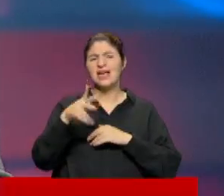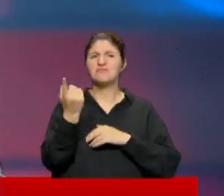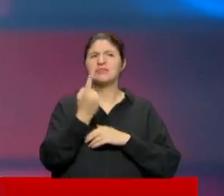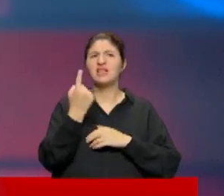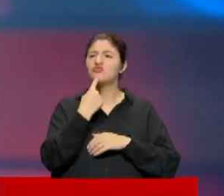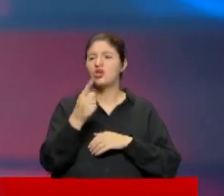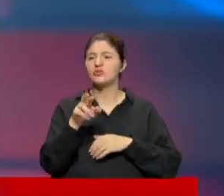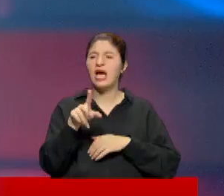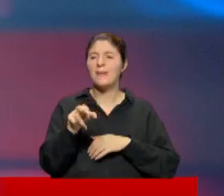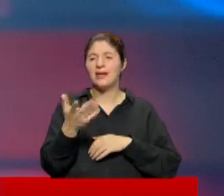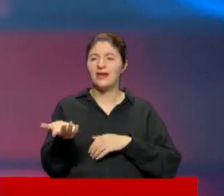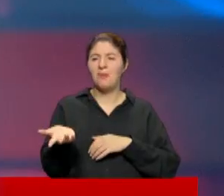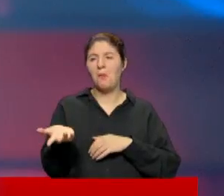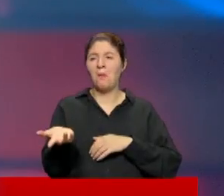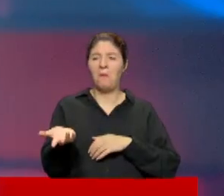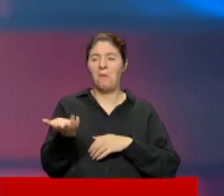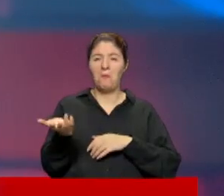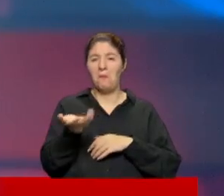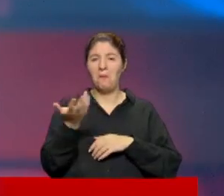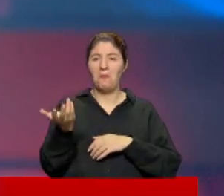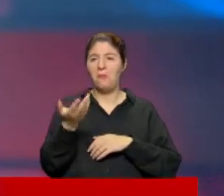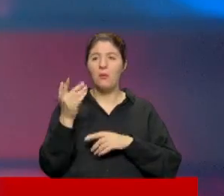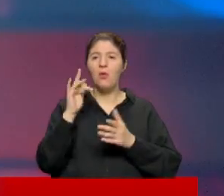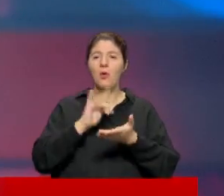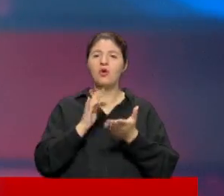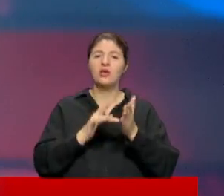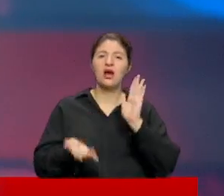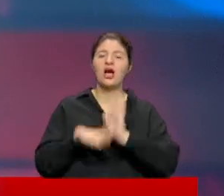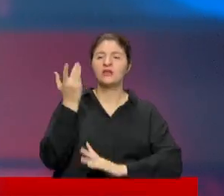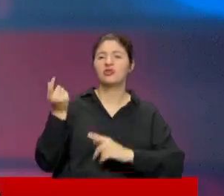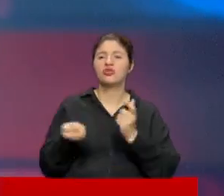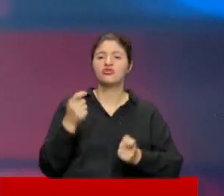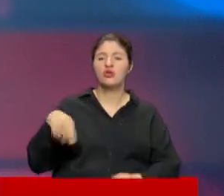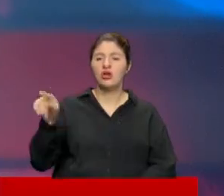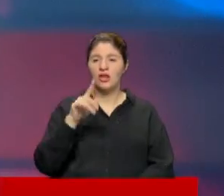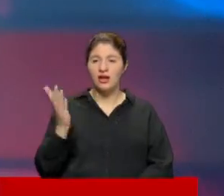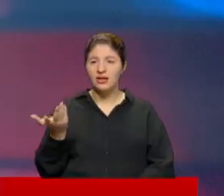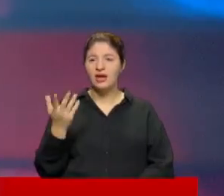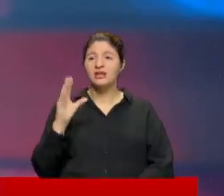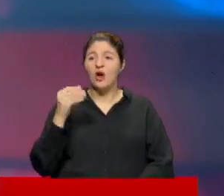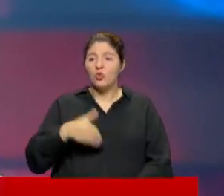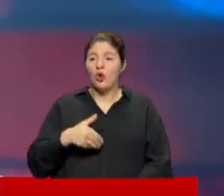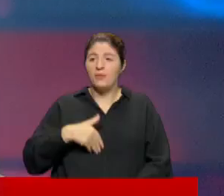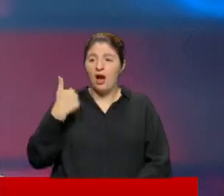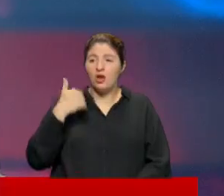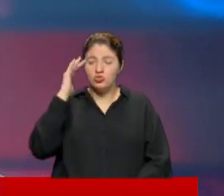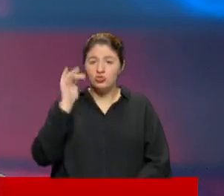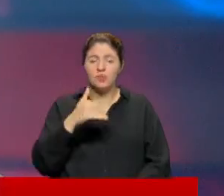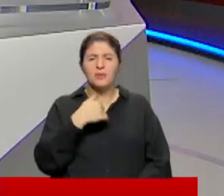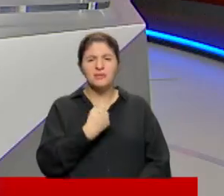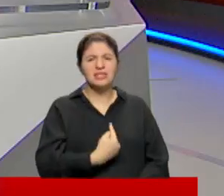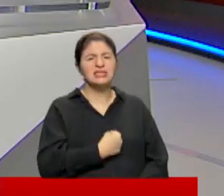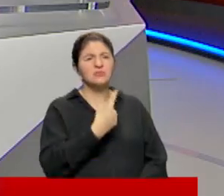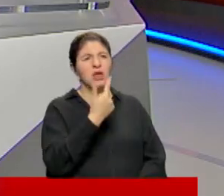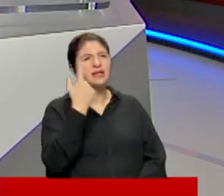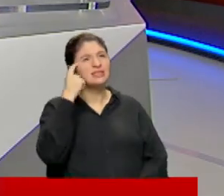bir şeyler söylüyormuş tasına ortadan kaldırmaya çalışıyorlar ama daha komik durumuma düşüyorlar Bendeki hissiyatı biraz